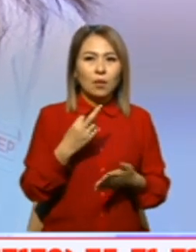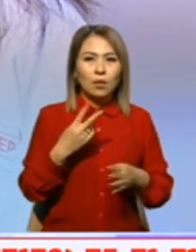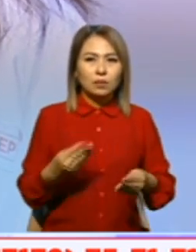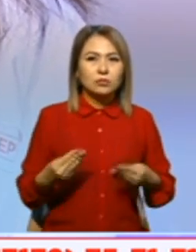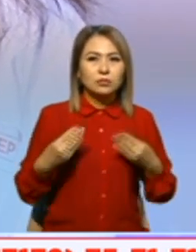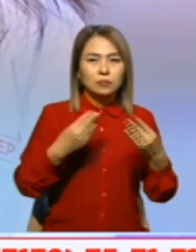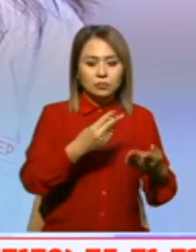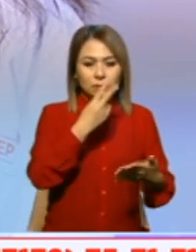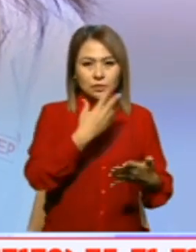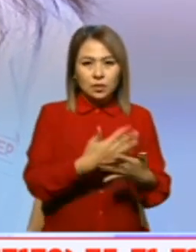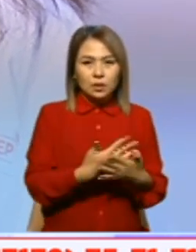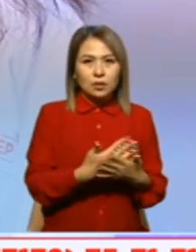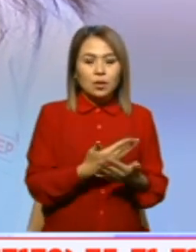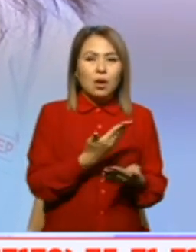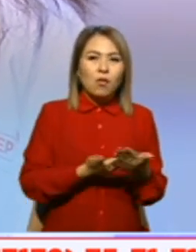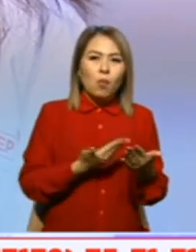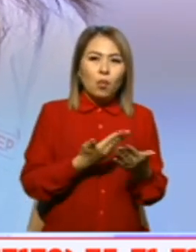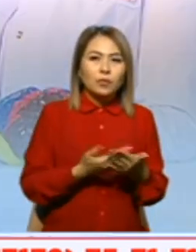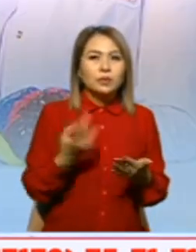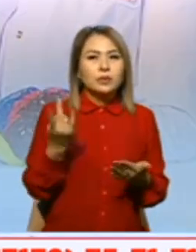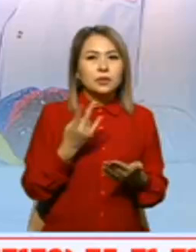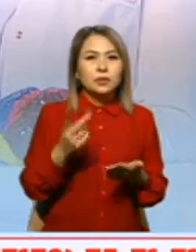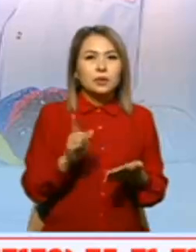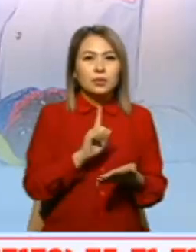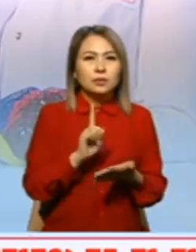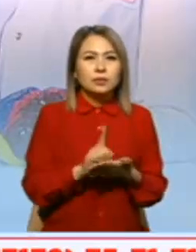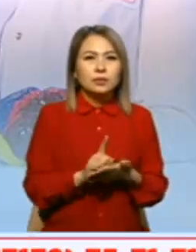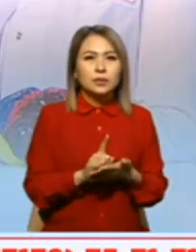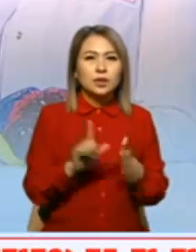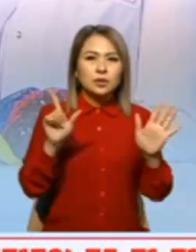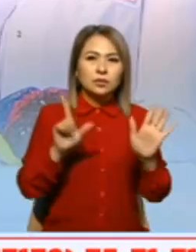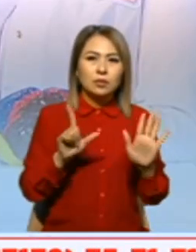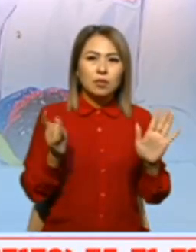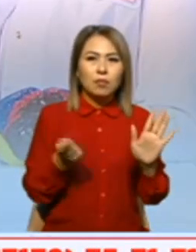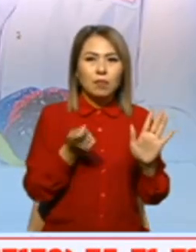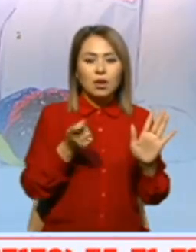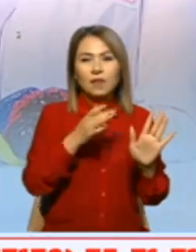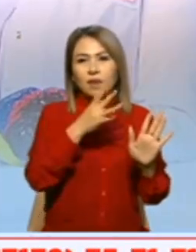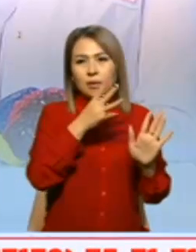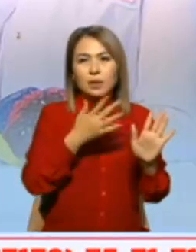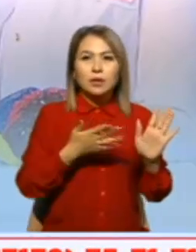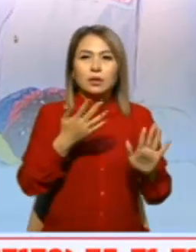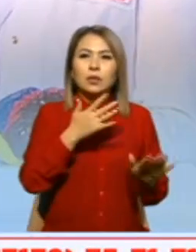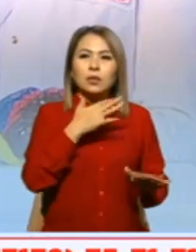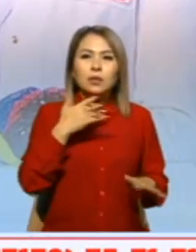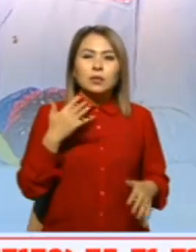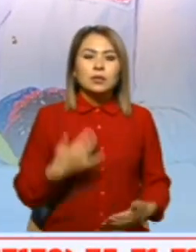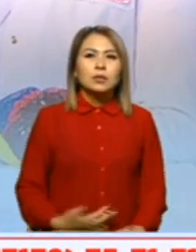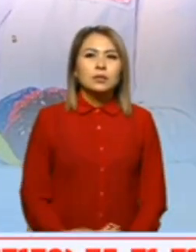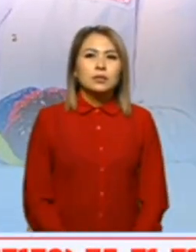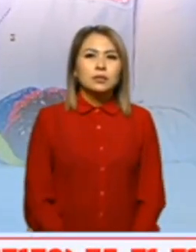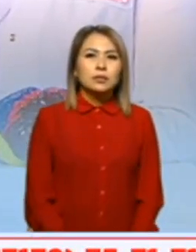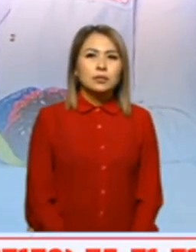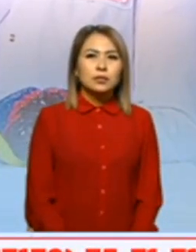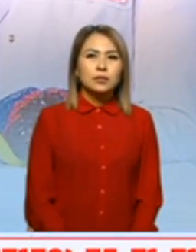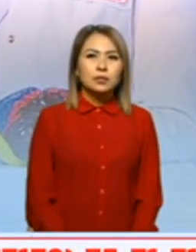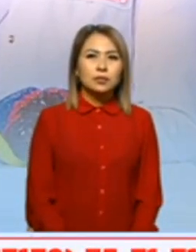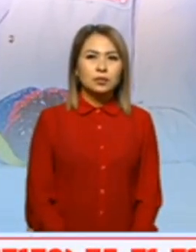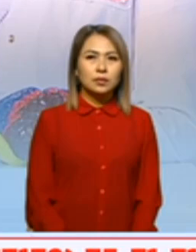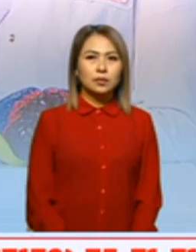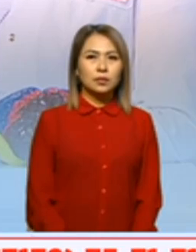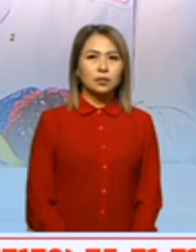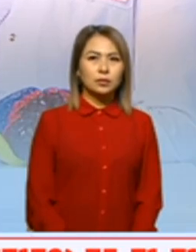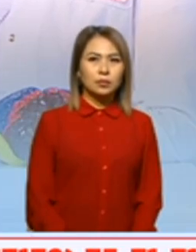керек. Гинекологпенен ақылдасу керек. Жетай, аз уақыт па? Енді жыл, енді мүмкіншілік